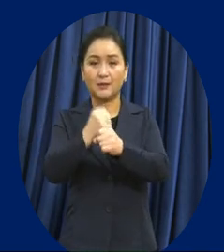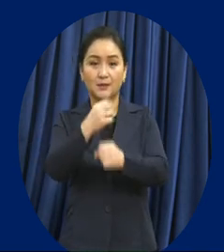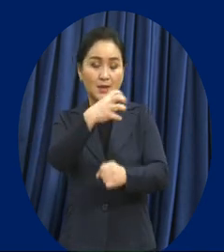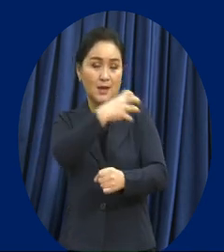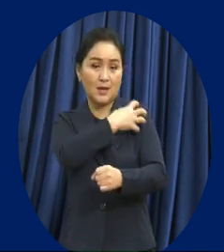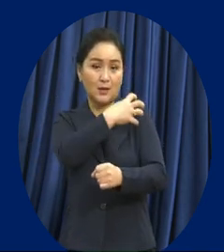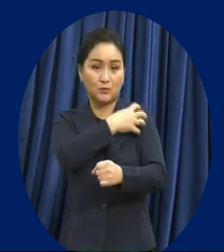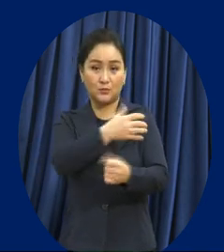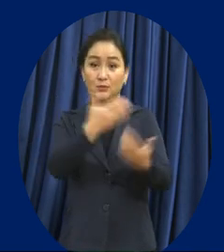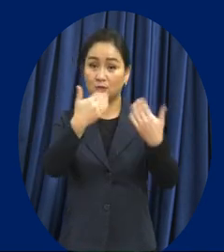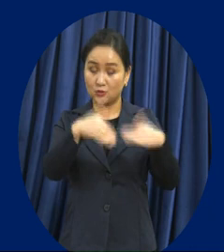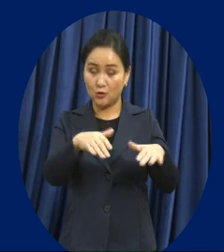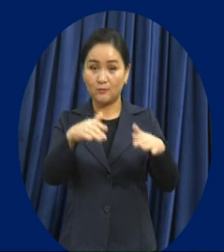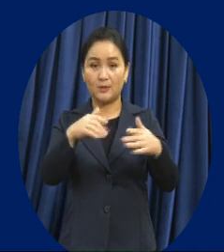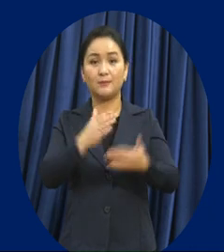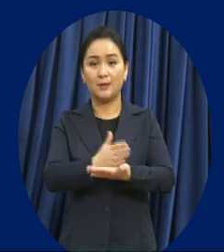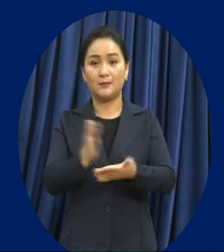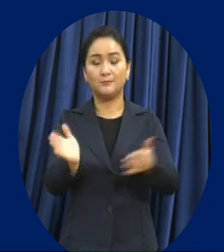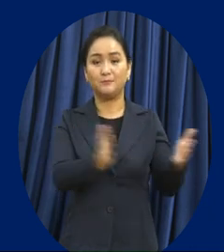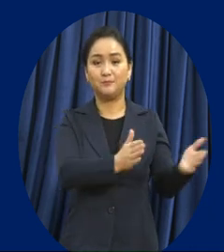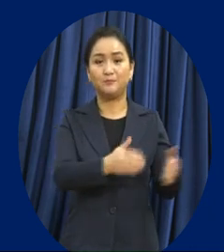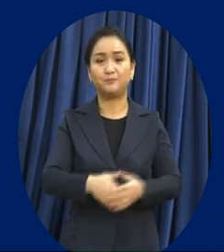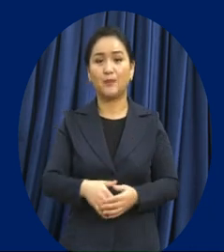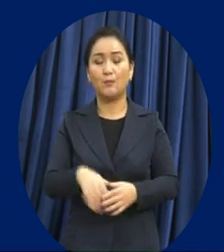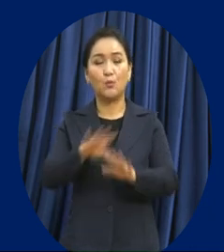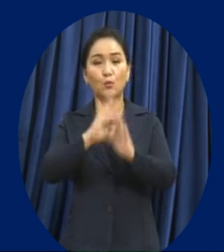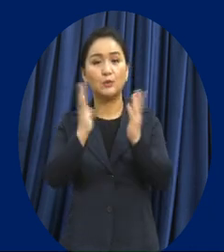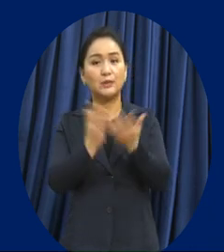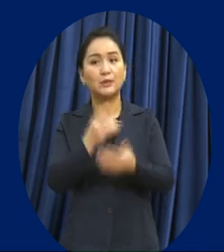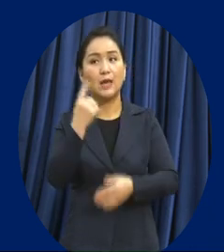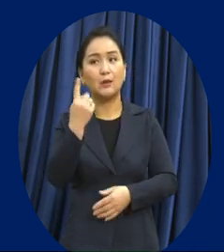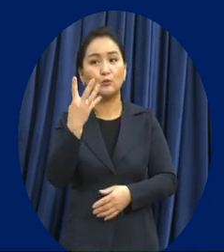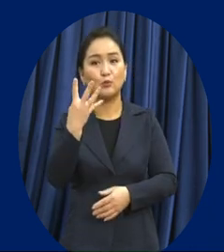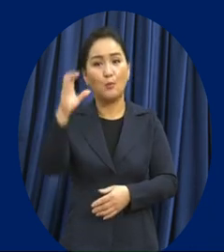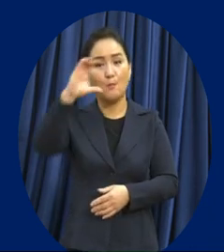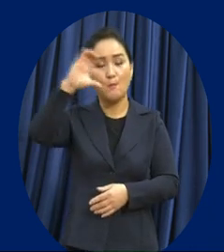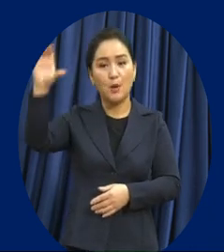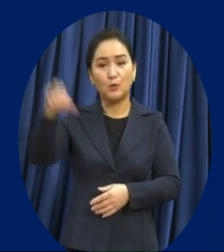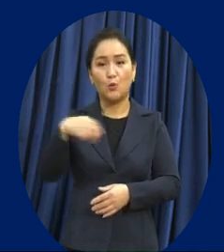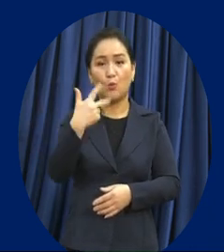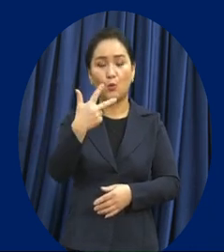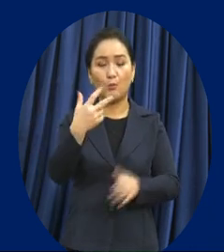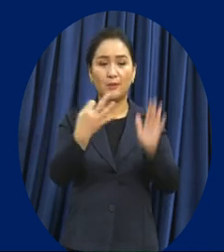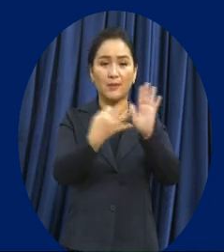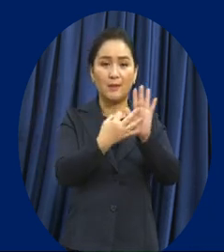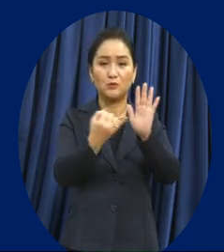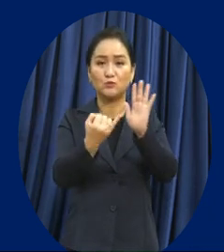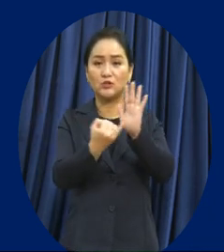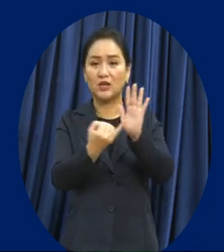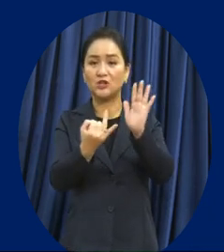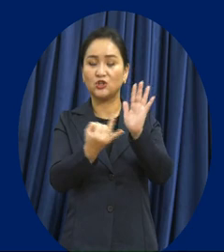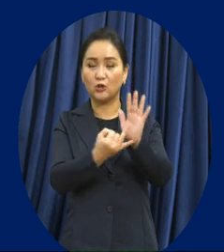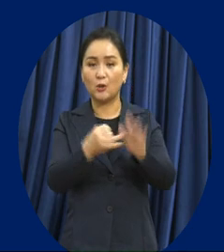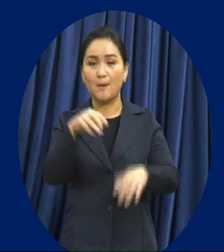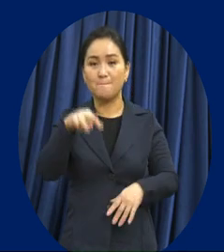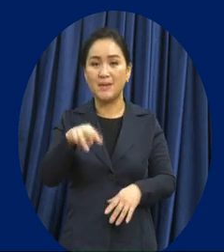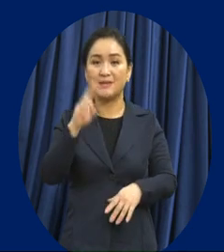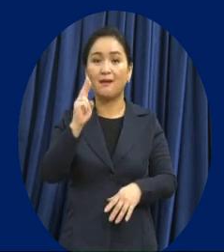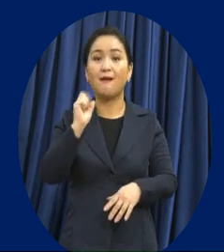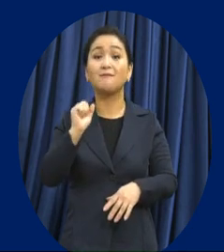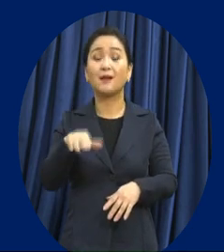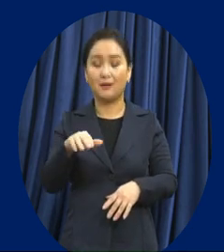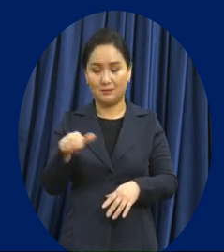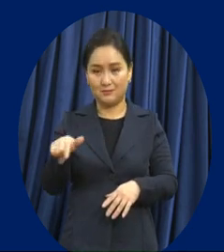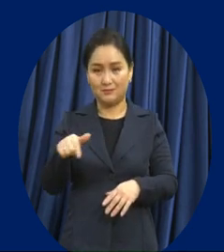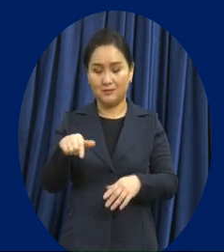бол зохион байгуулж байгаа. За, ингээд нийт одоо 14 объектийн 3867 метр квадрат талбайг